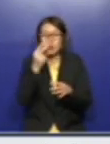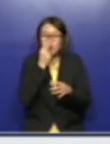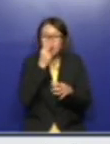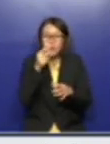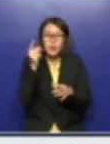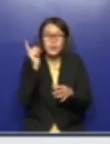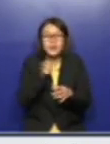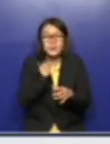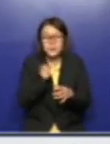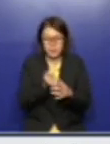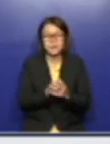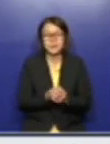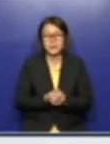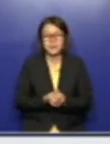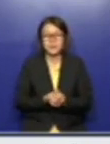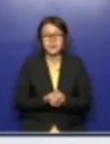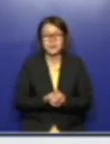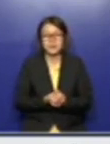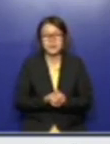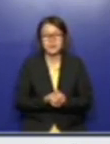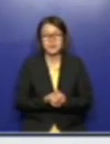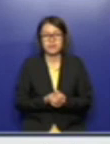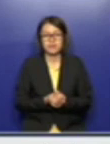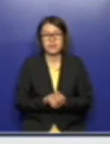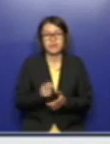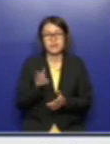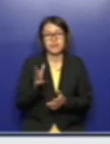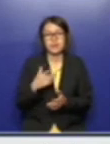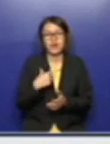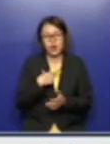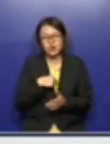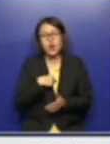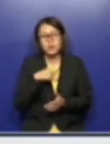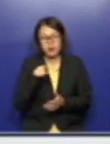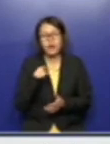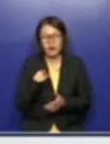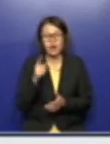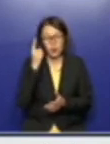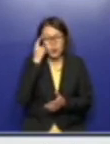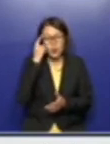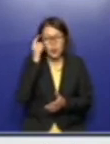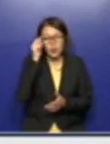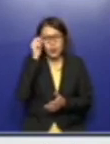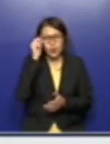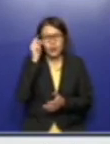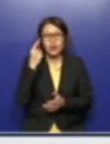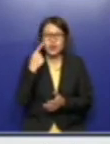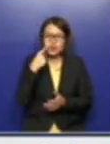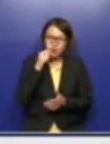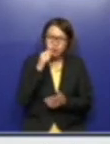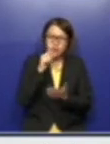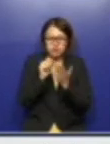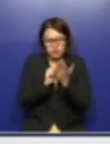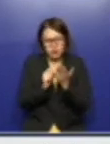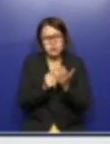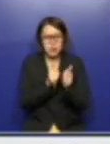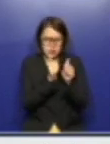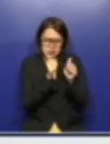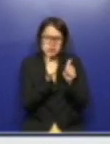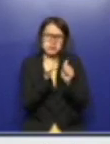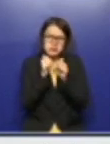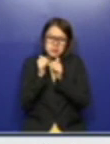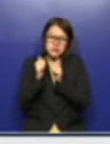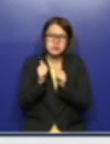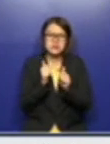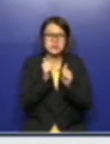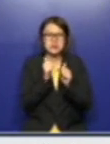ำก็หมายความว่าลูกค้าท่านนะครับเขาชื่นชอบท่านอยู่แล้วเวลาท่านไปตอบแบบสอบถามเขาก็ต้องบอกว่าได้ครับพี่ดีครับ